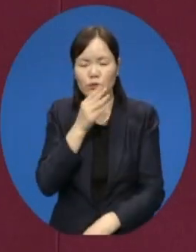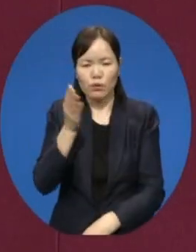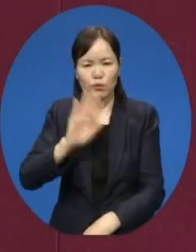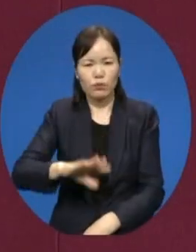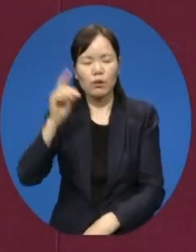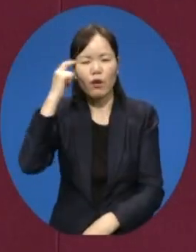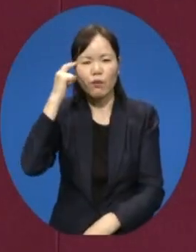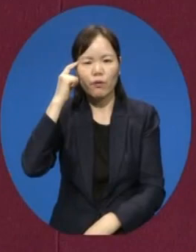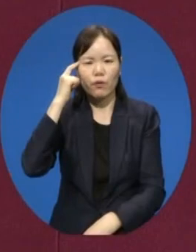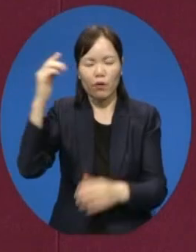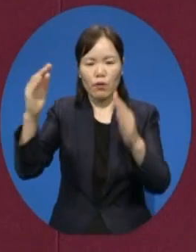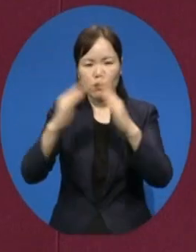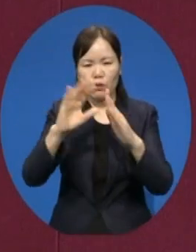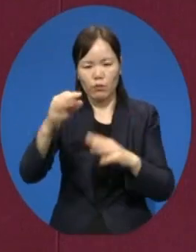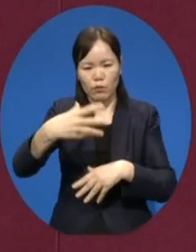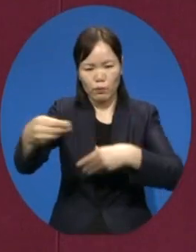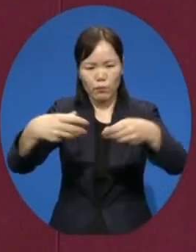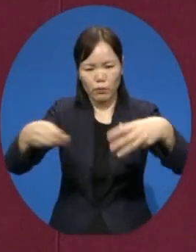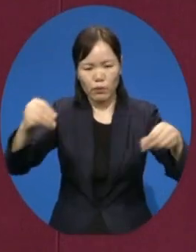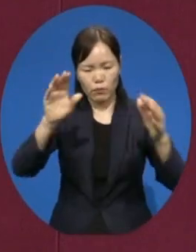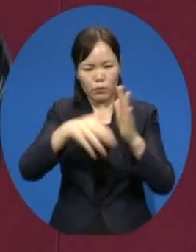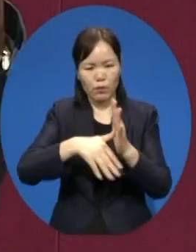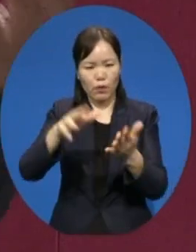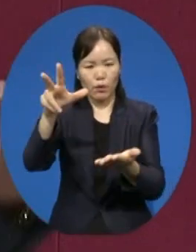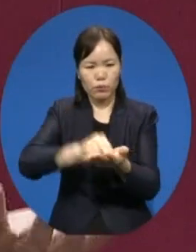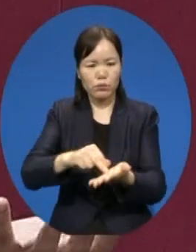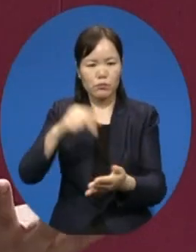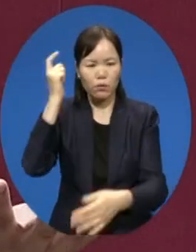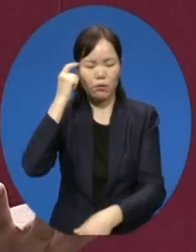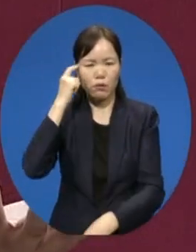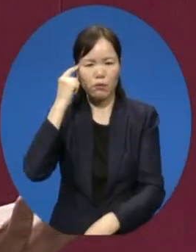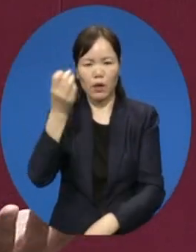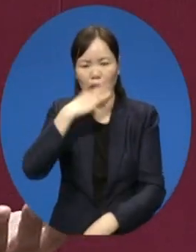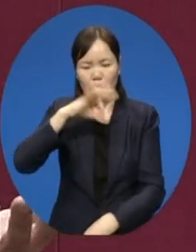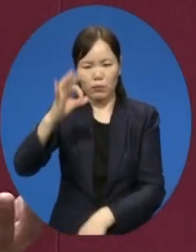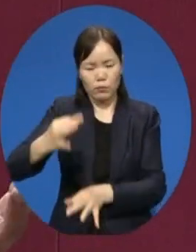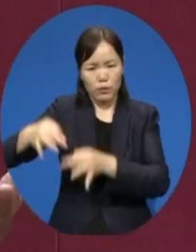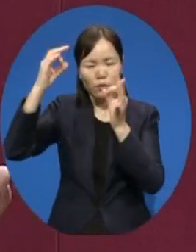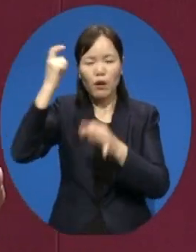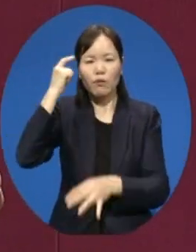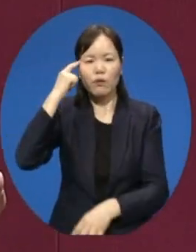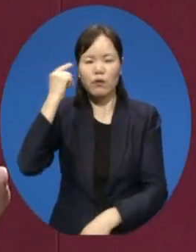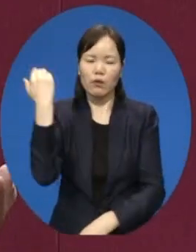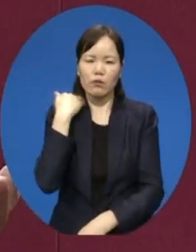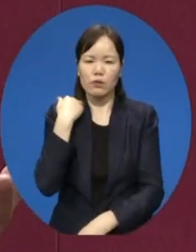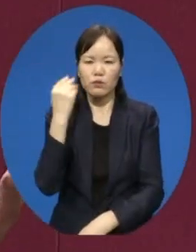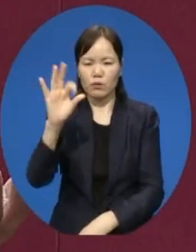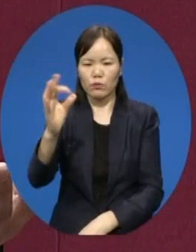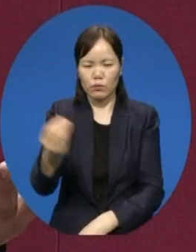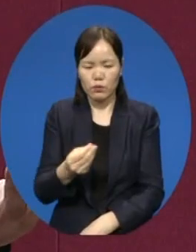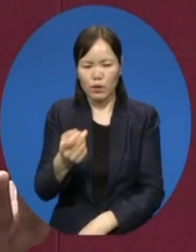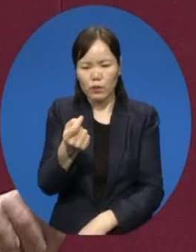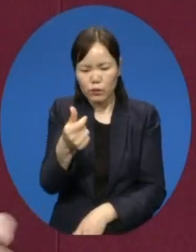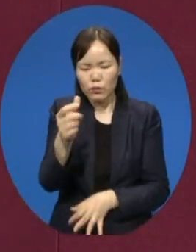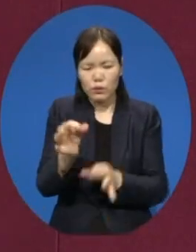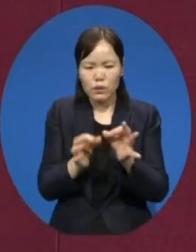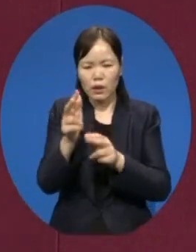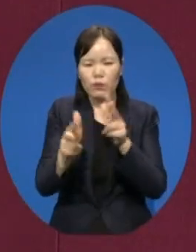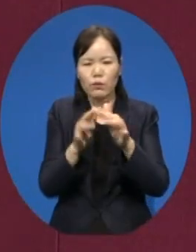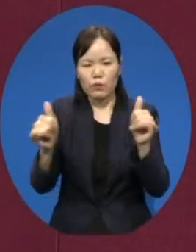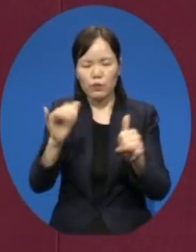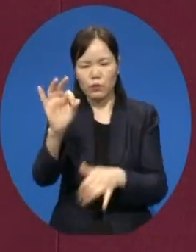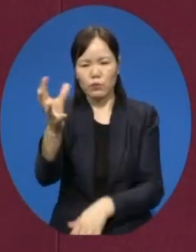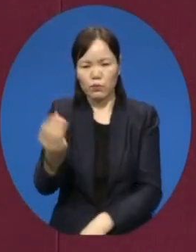엉뚱하게 가계대출에 문제를 삼습니까? 느닷없이 왜 금리를 올립니까? 전세대출, 소상공인 대출